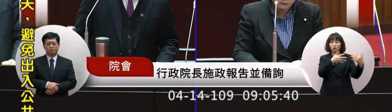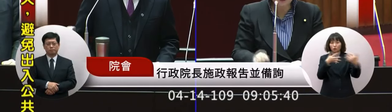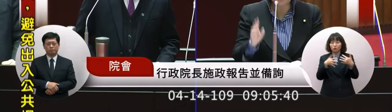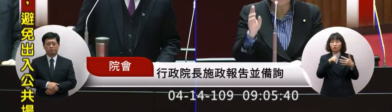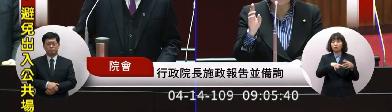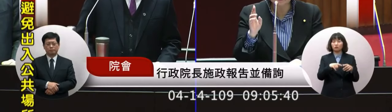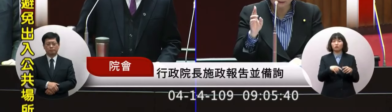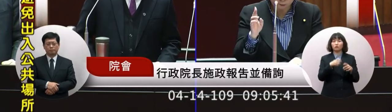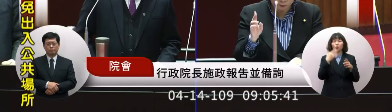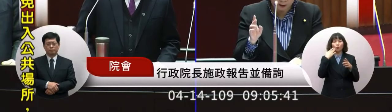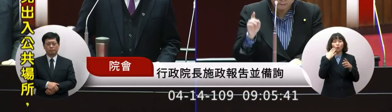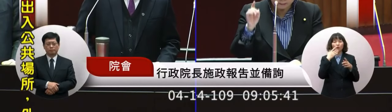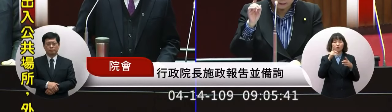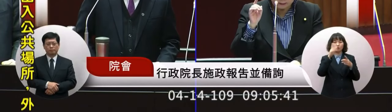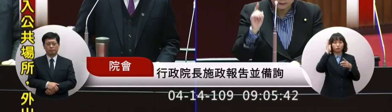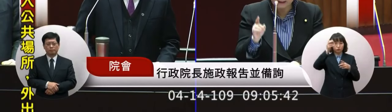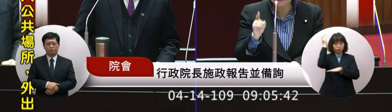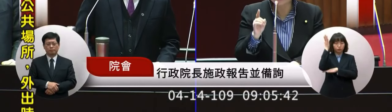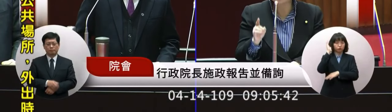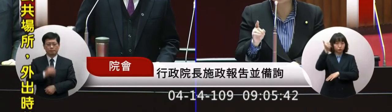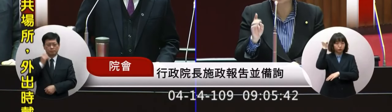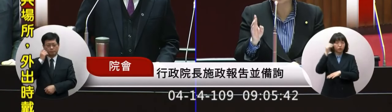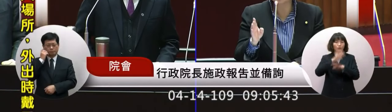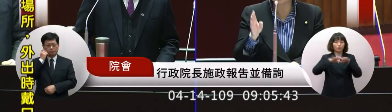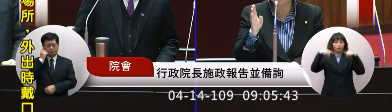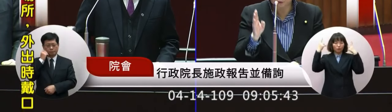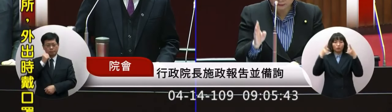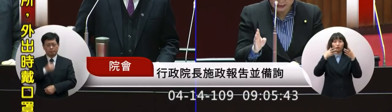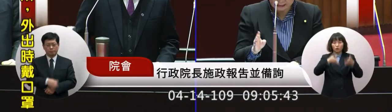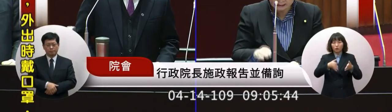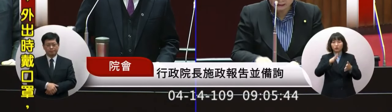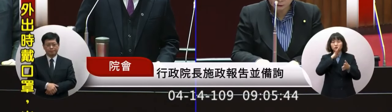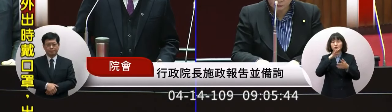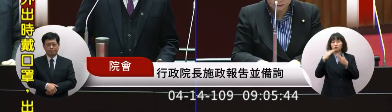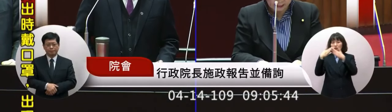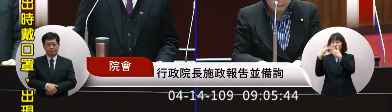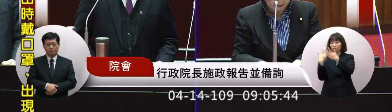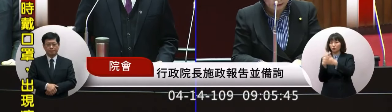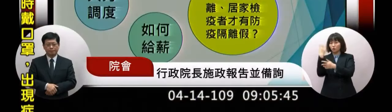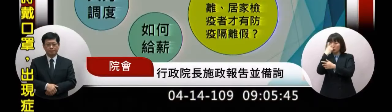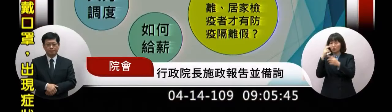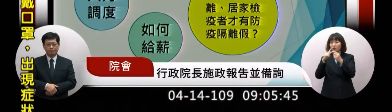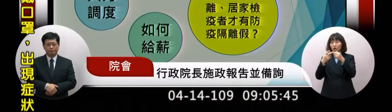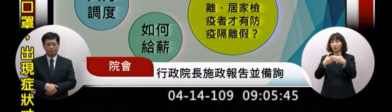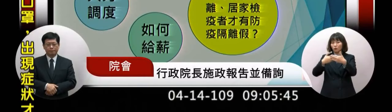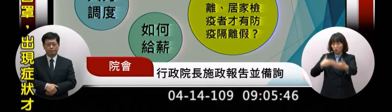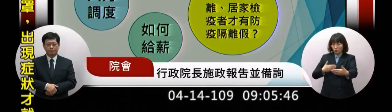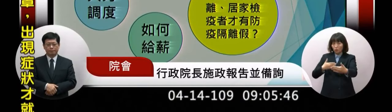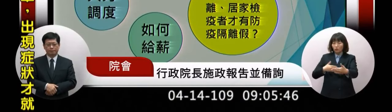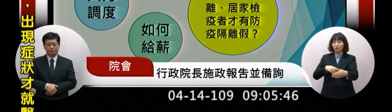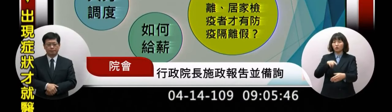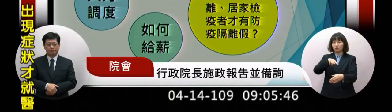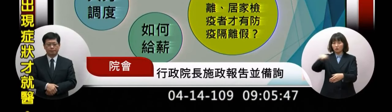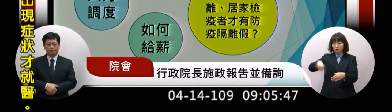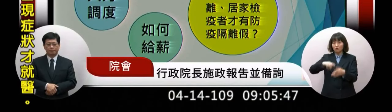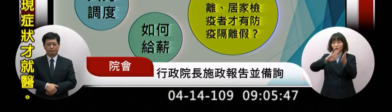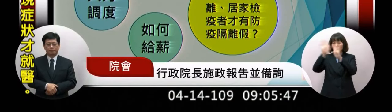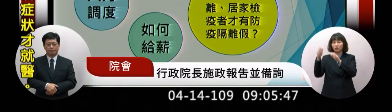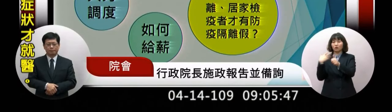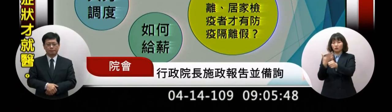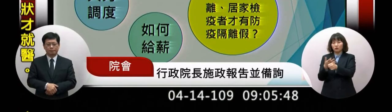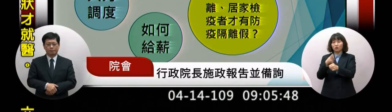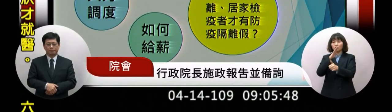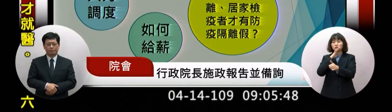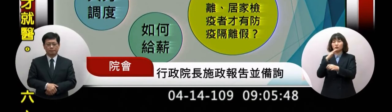对了主管机关就说，立场只有针对居家隔离、居家检疫者才有防疫的隔离假，